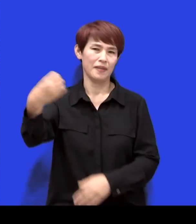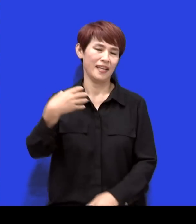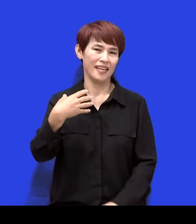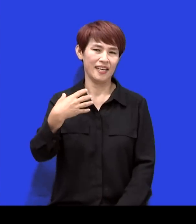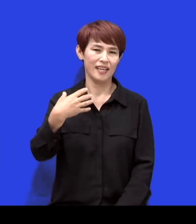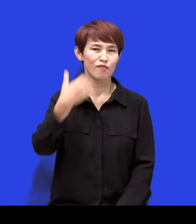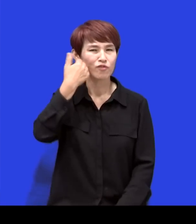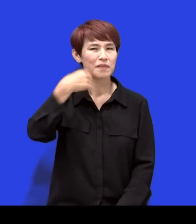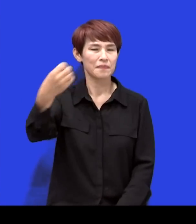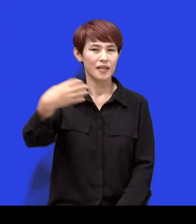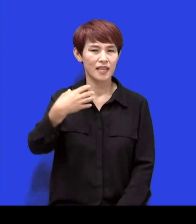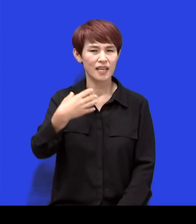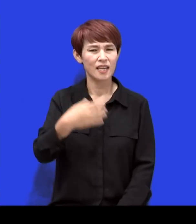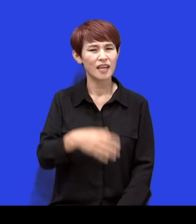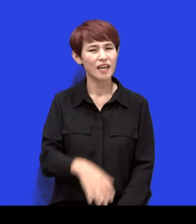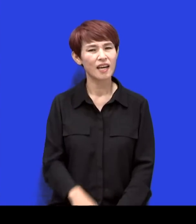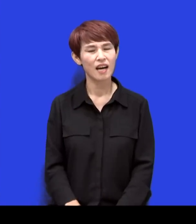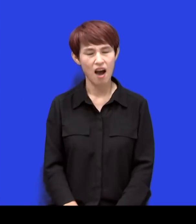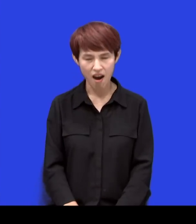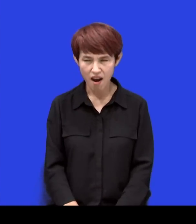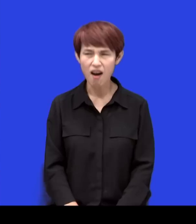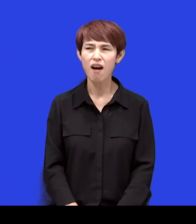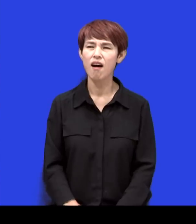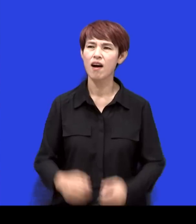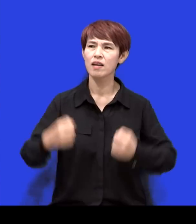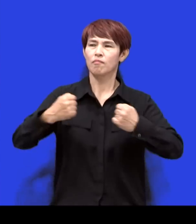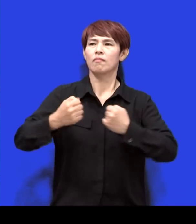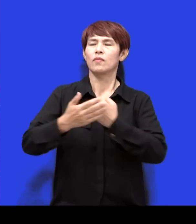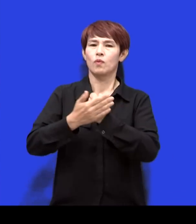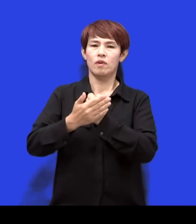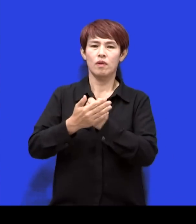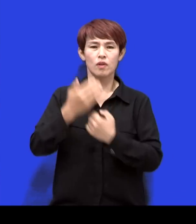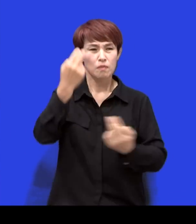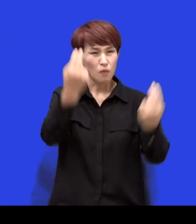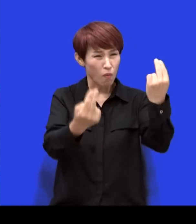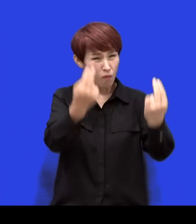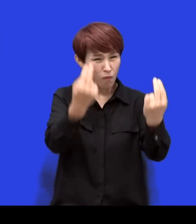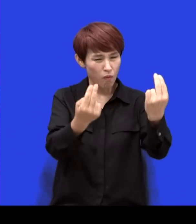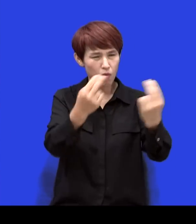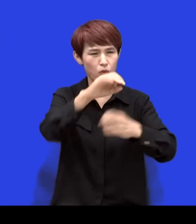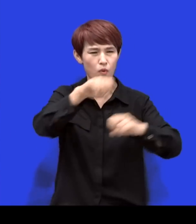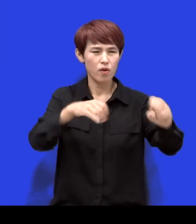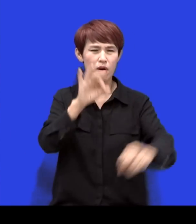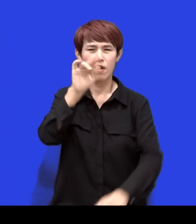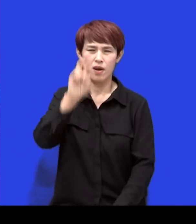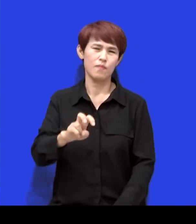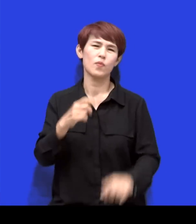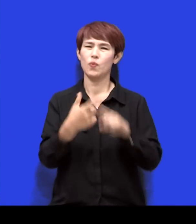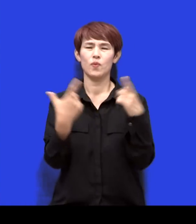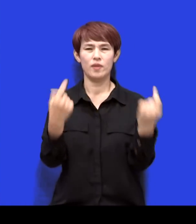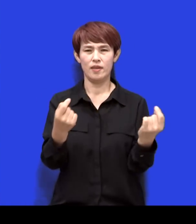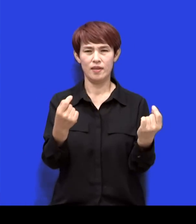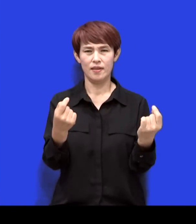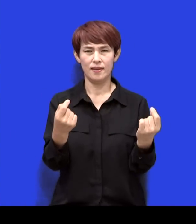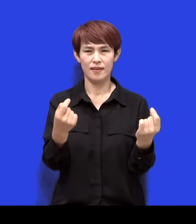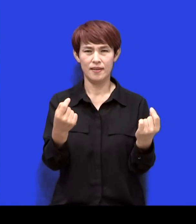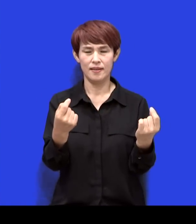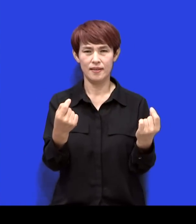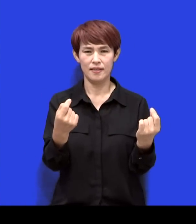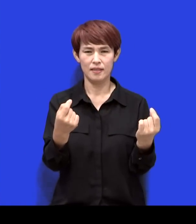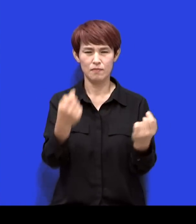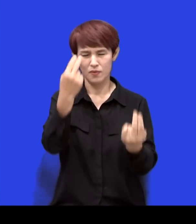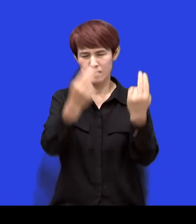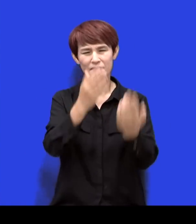아. 그래서 그 말이 저한테도 되게 힘이 됐어요. 그러니까 누군가 비교되는 것이 나에게는 암이 된다는 거죠. 비교는 암 같은